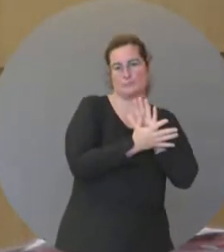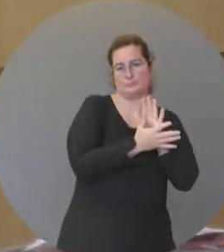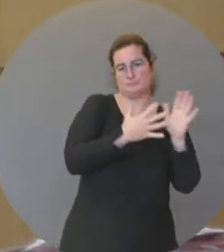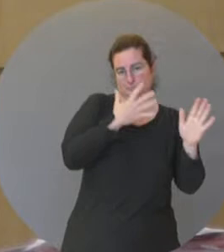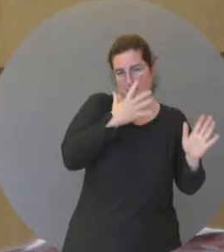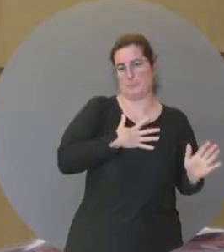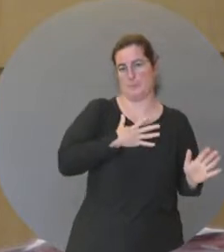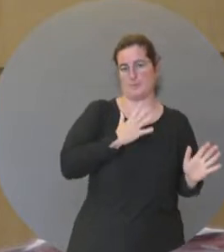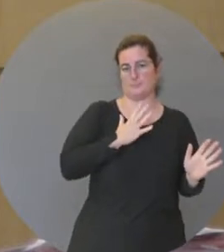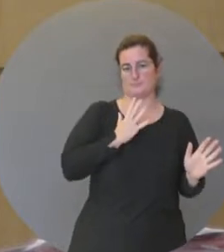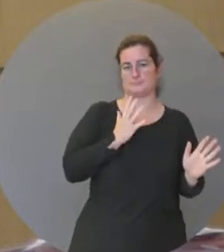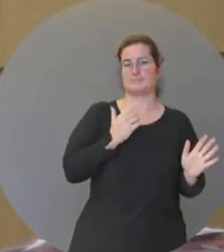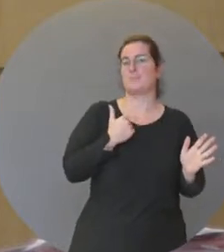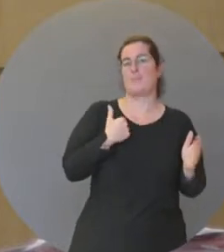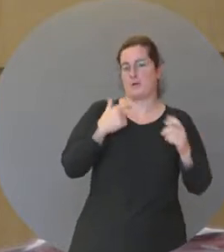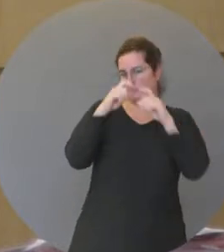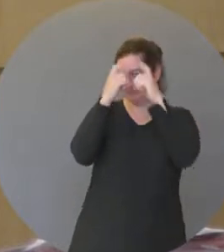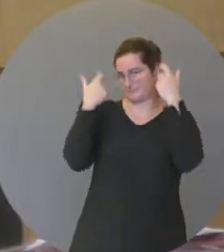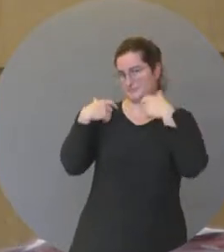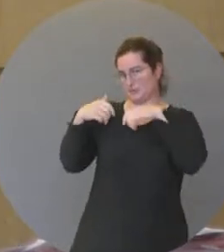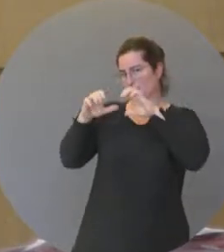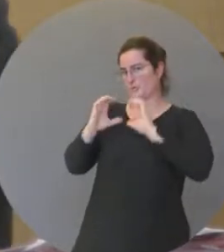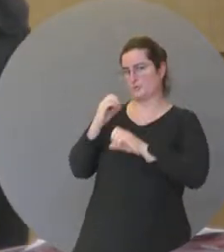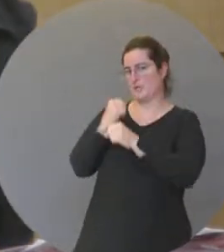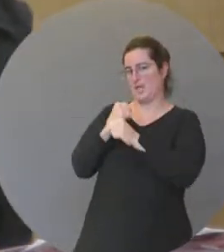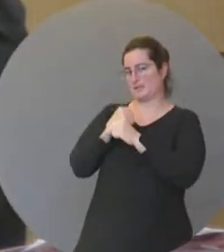c'est pas l'âme d'être un fonctionnaire